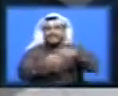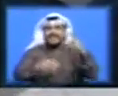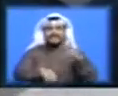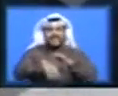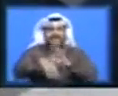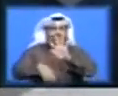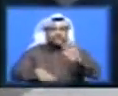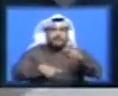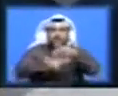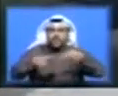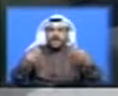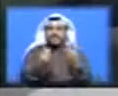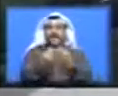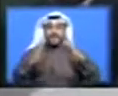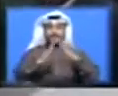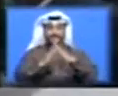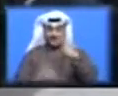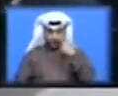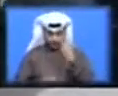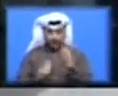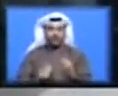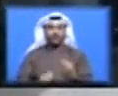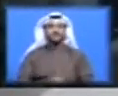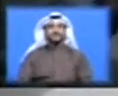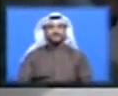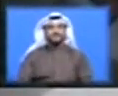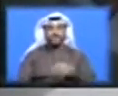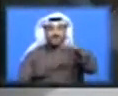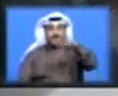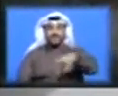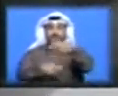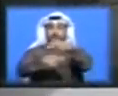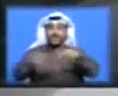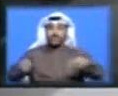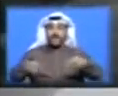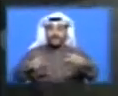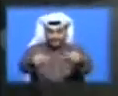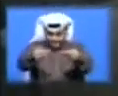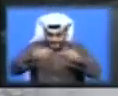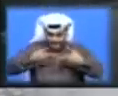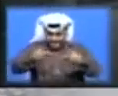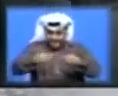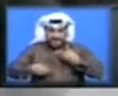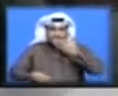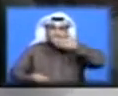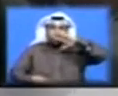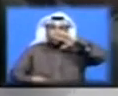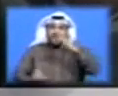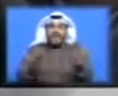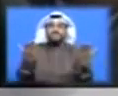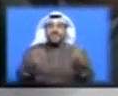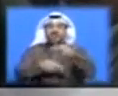الشعبين الكويتي والمصري. جميل ان احنا دولة الكويت تكرمنا وتكرمنا ببلدنا اللي هم